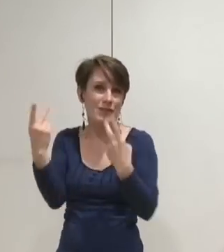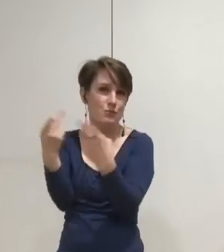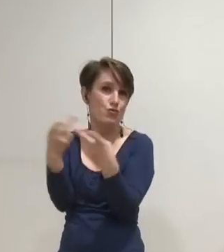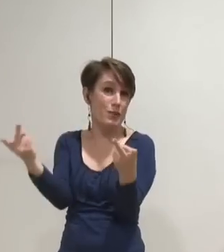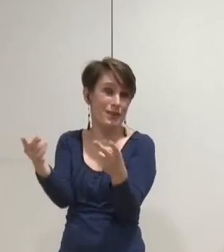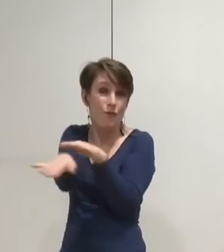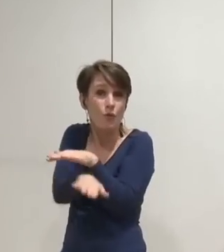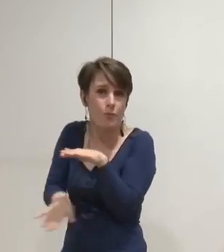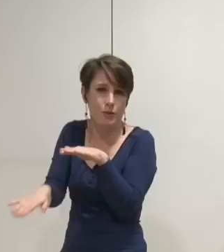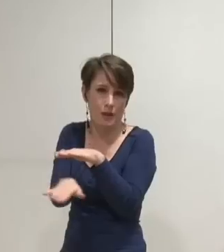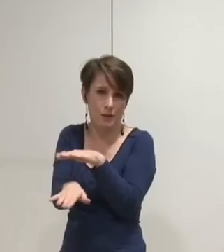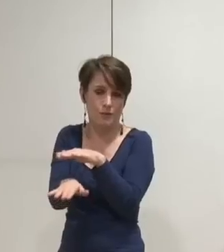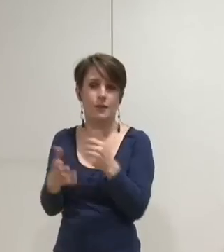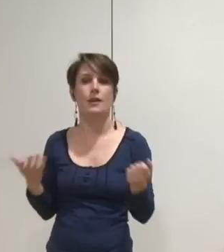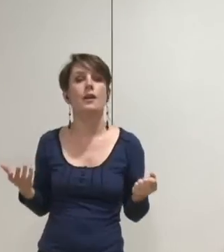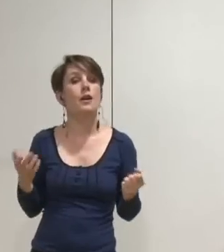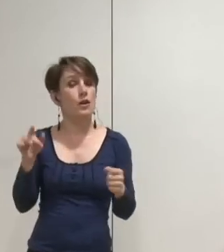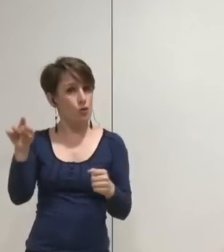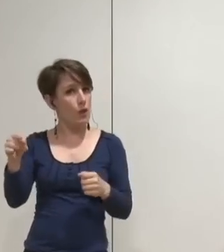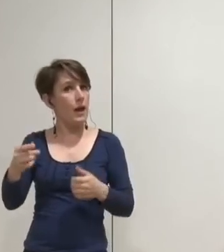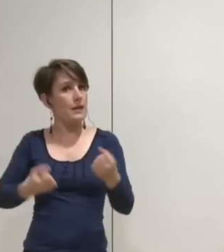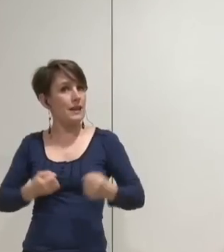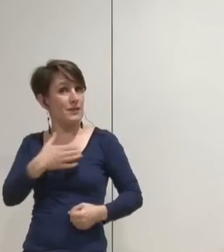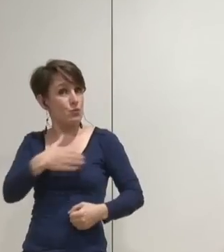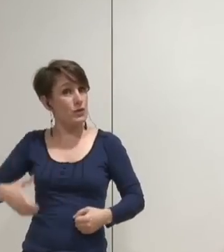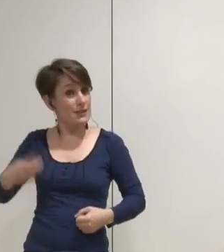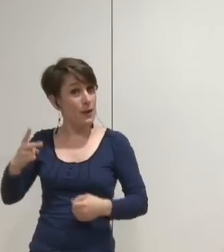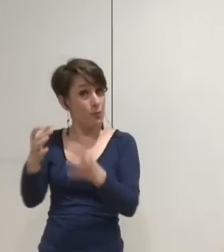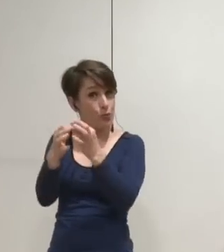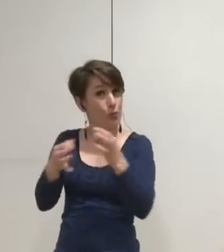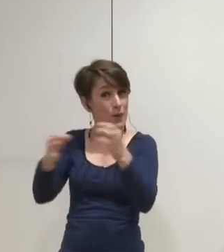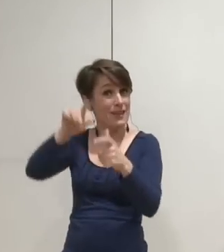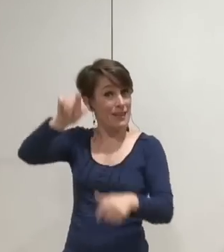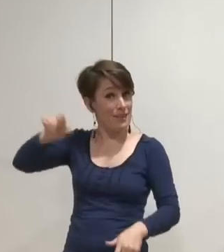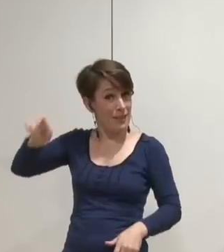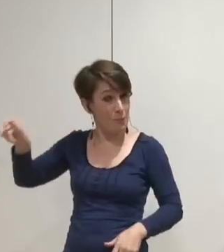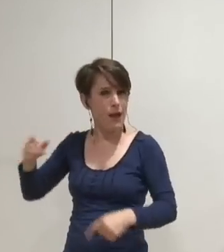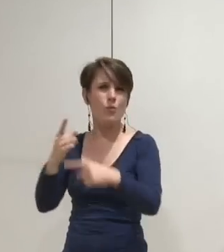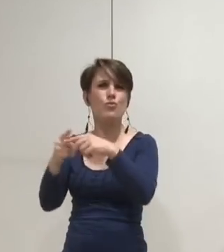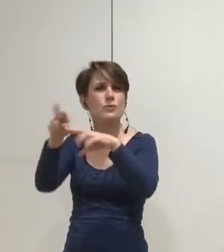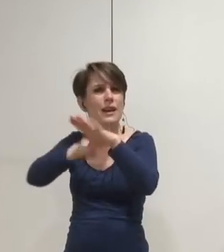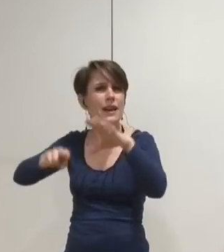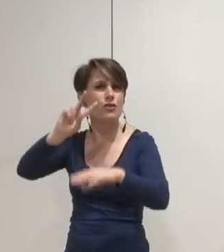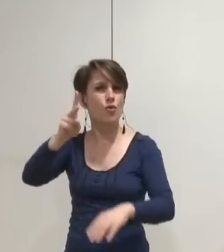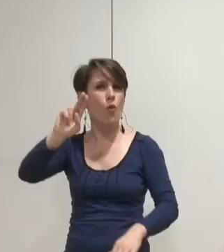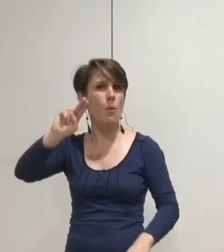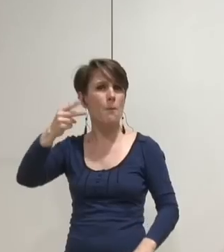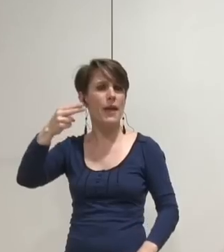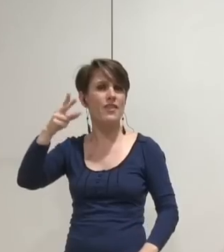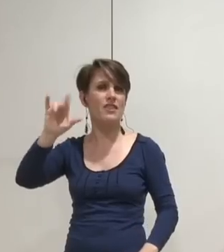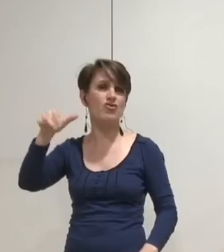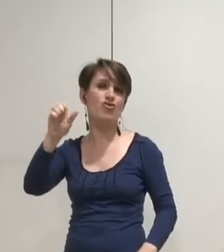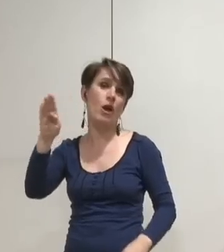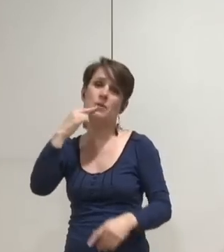suivi avec l'association des municipalités du Népal et aussi avec l'association des conseils locaux du pjab qui est la région de capemandou et